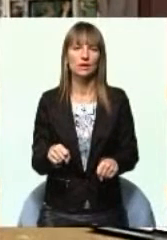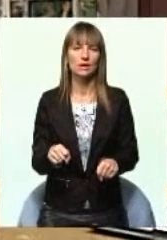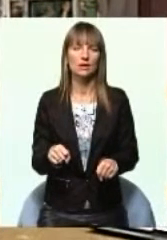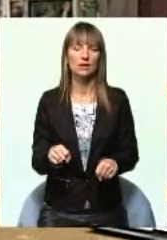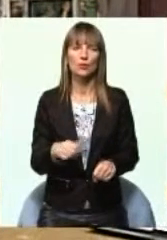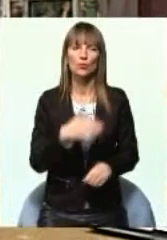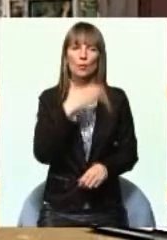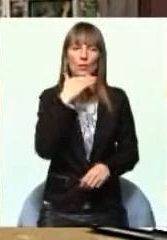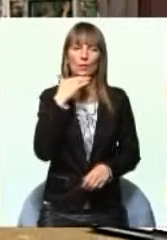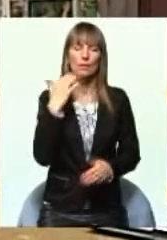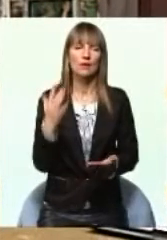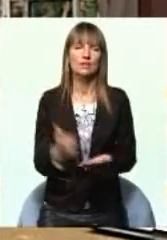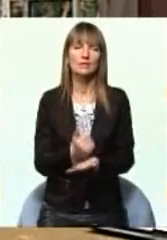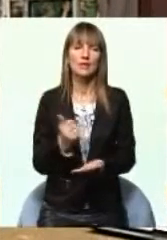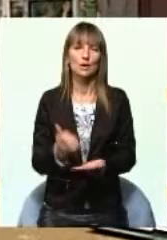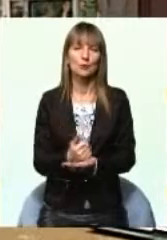много